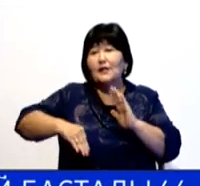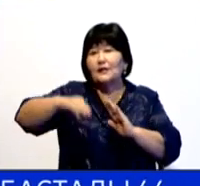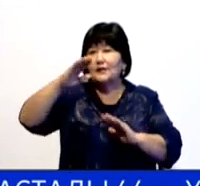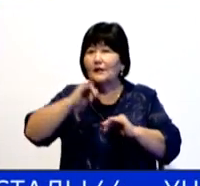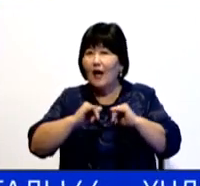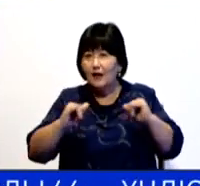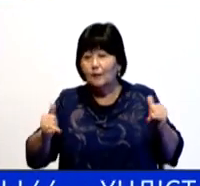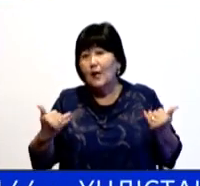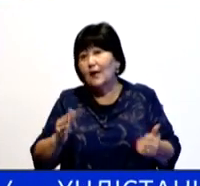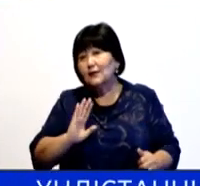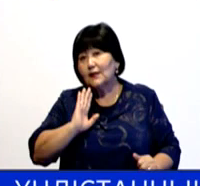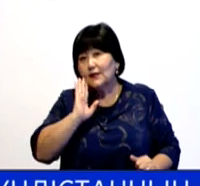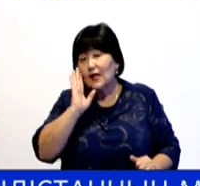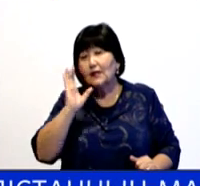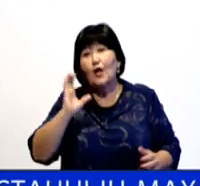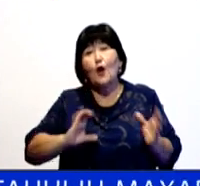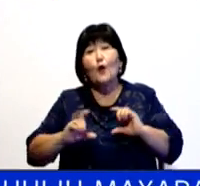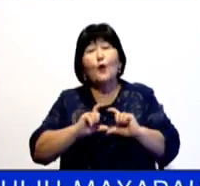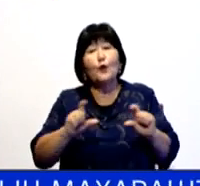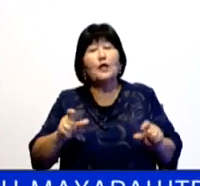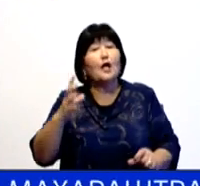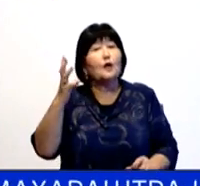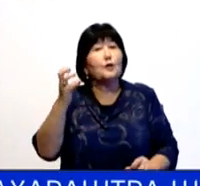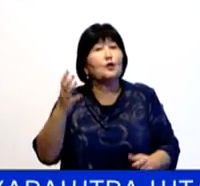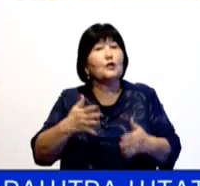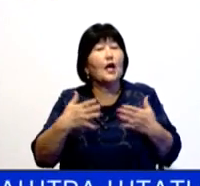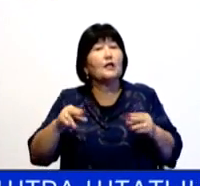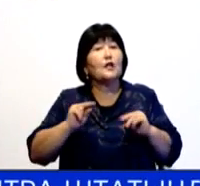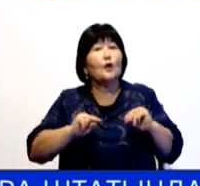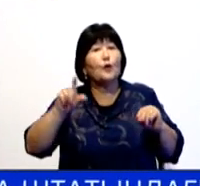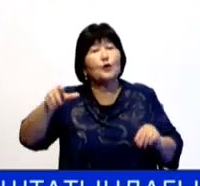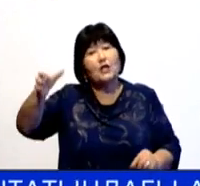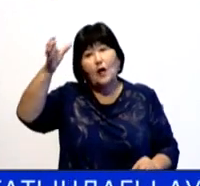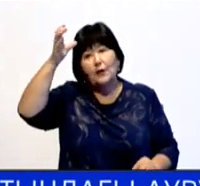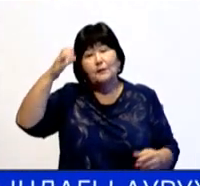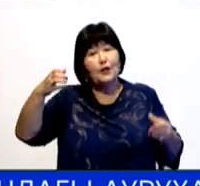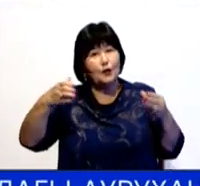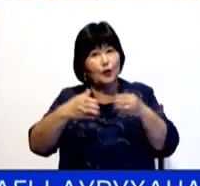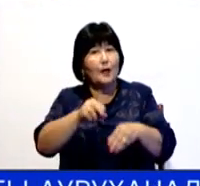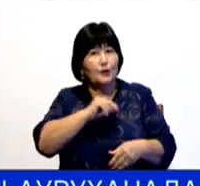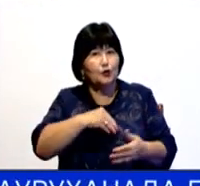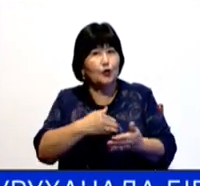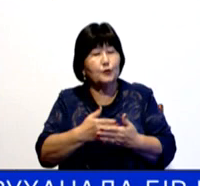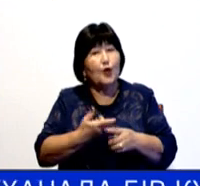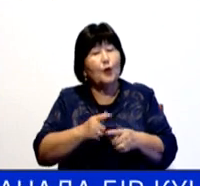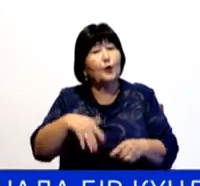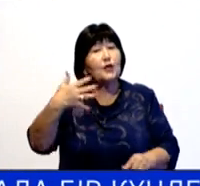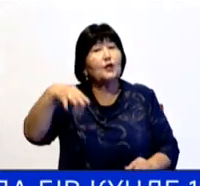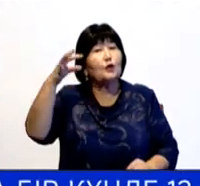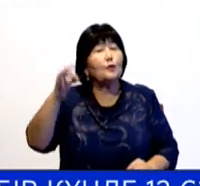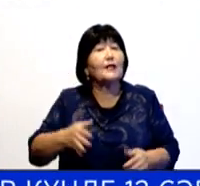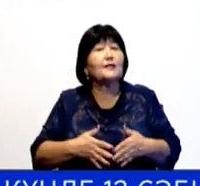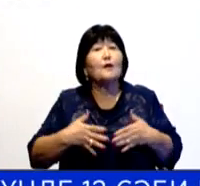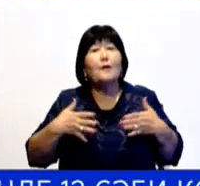жатыр. Қазіргі таңда университетте 500-ден аса оқытушы профессорлар құрамы жұмыс істейді. Оның 50%-дан